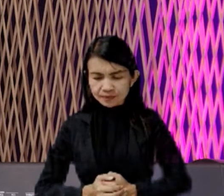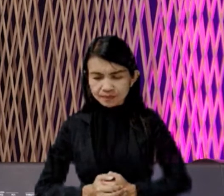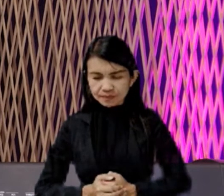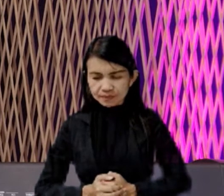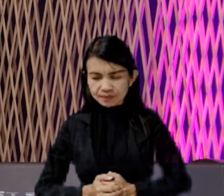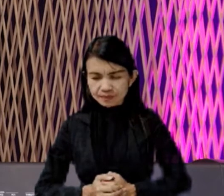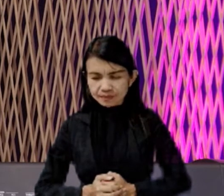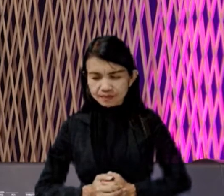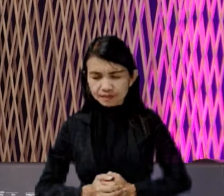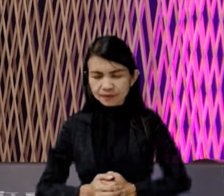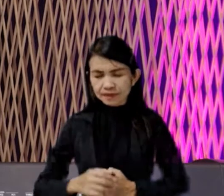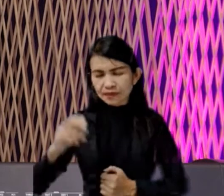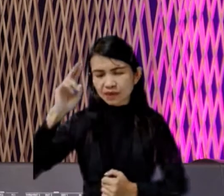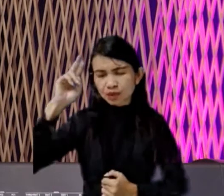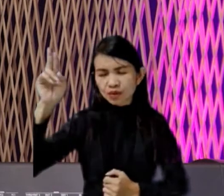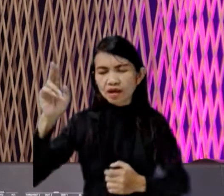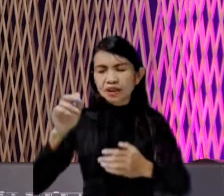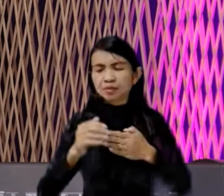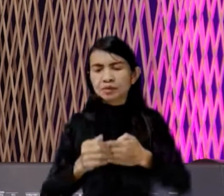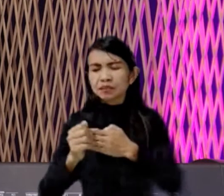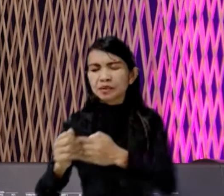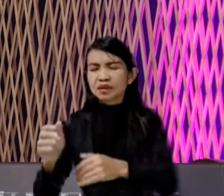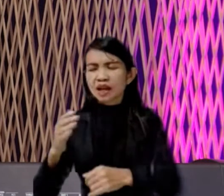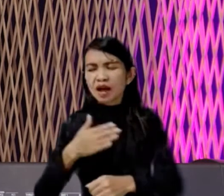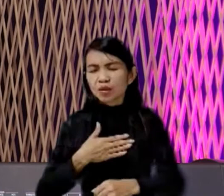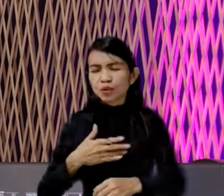Tuhan, pimpinlah aku.